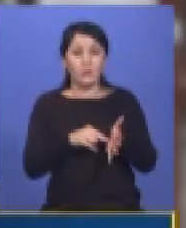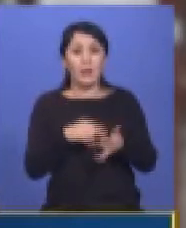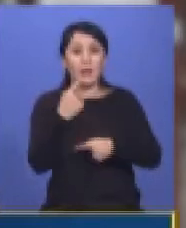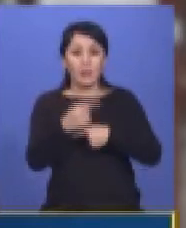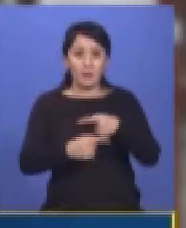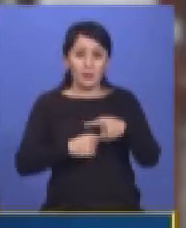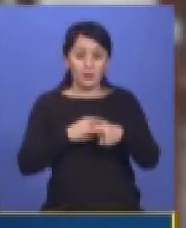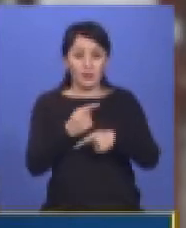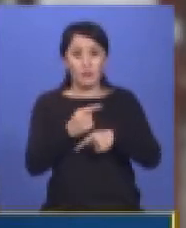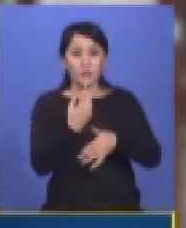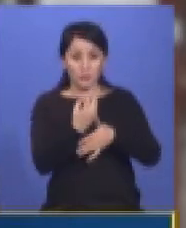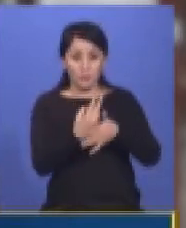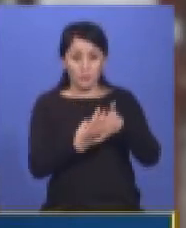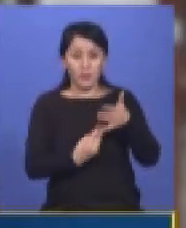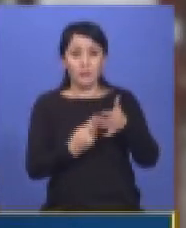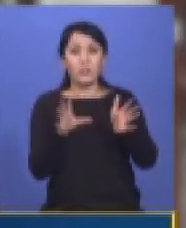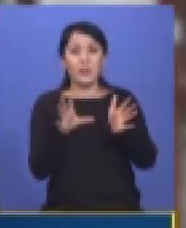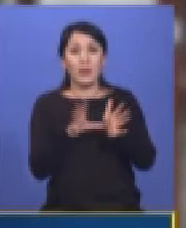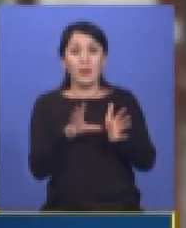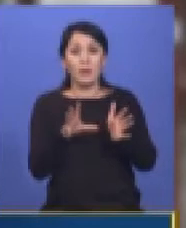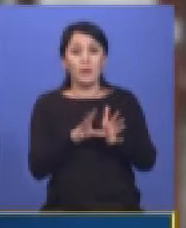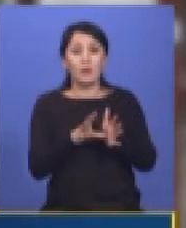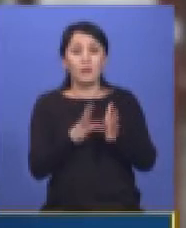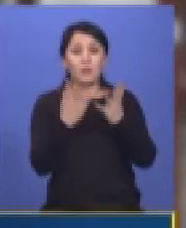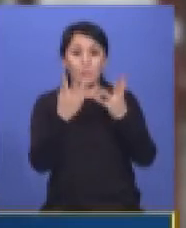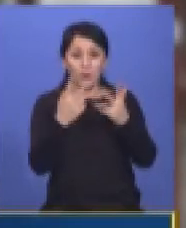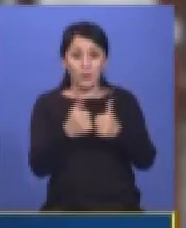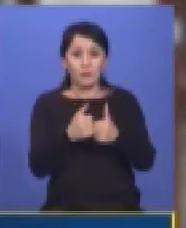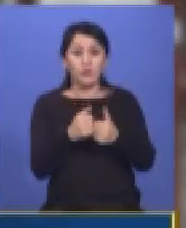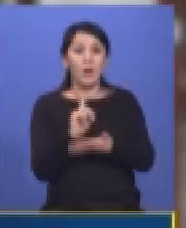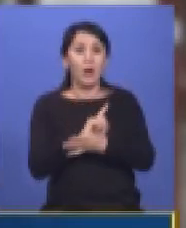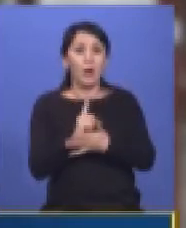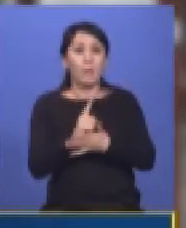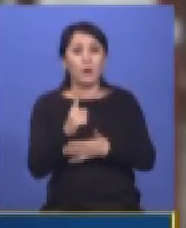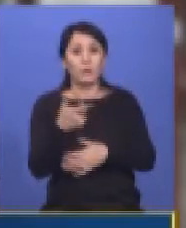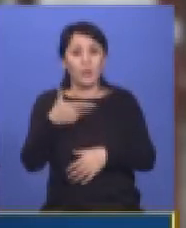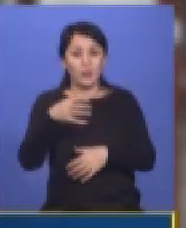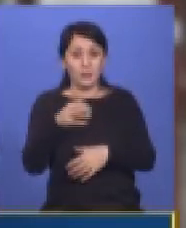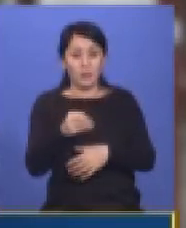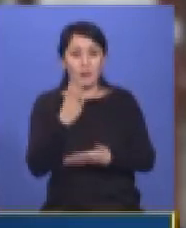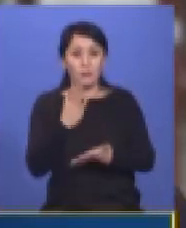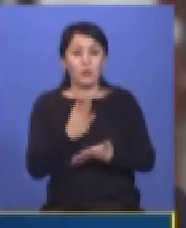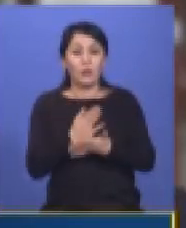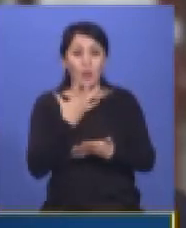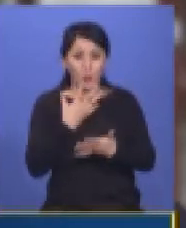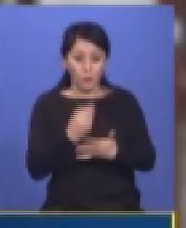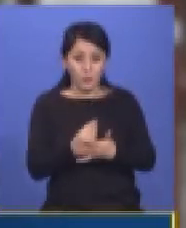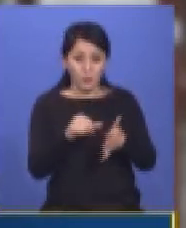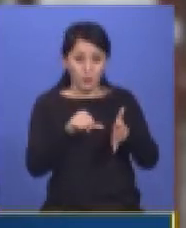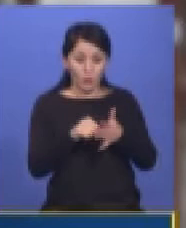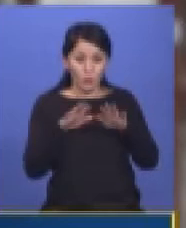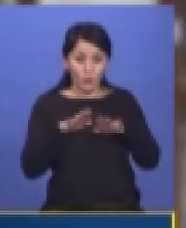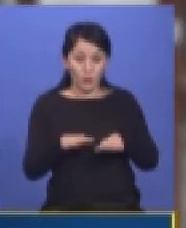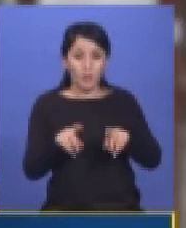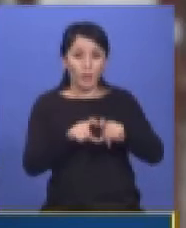жағдай бұл жылу шығындары, бұл электр энергиясын есепке алу аспабының қайда орналасқанына байланысты. Яғни өзінің учаскесінде